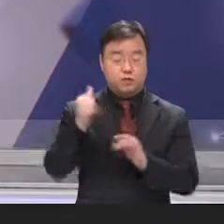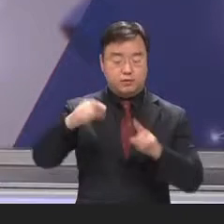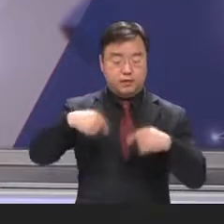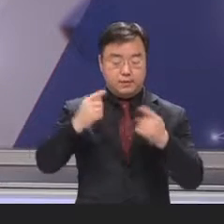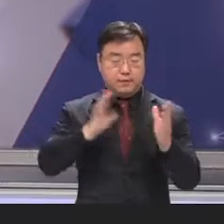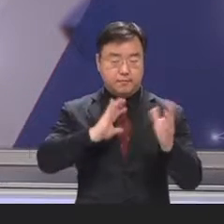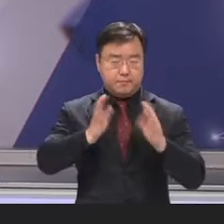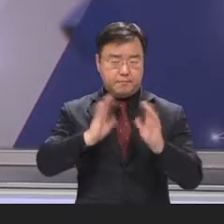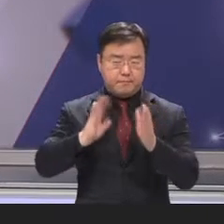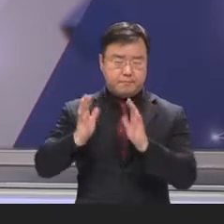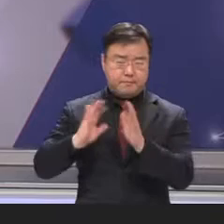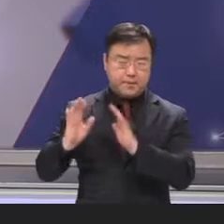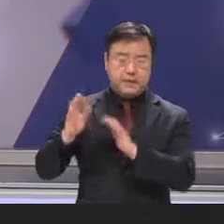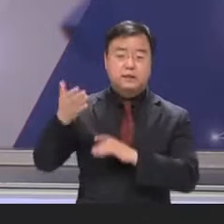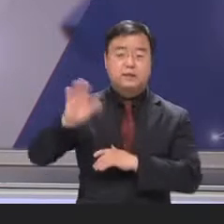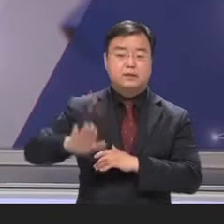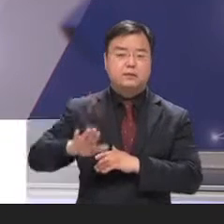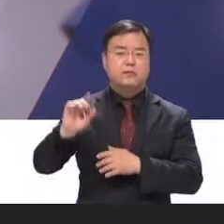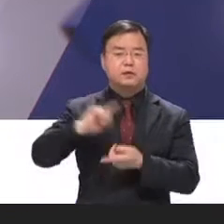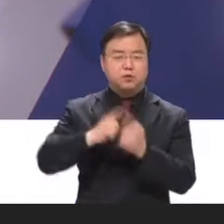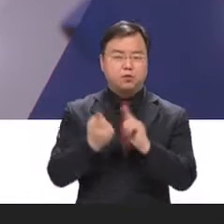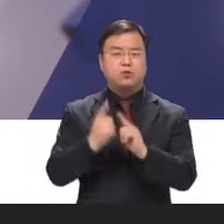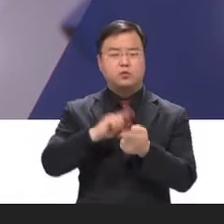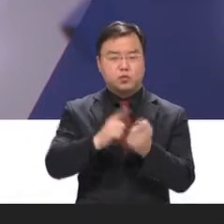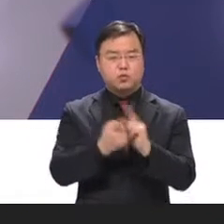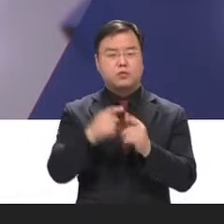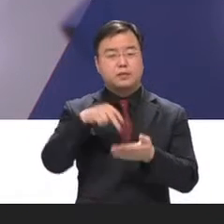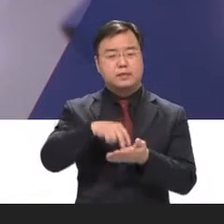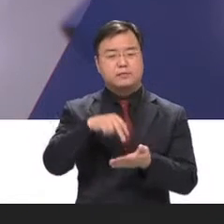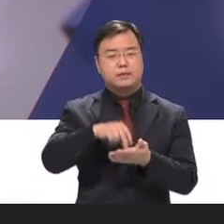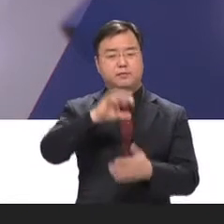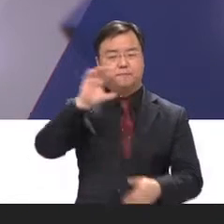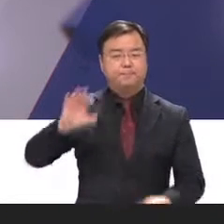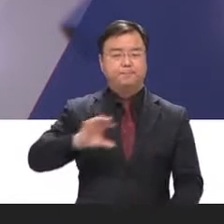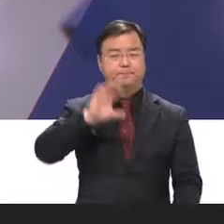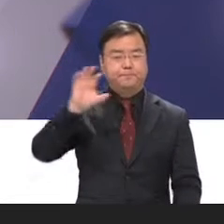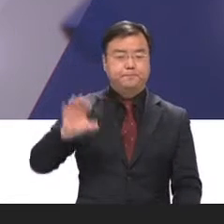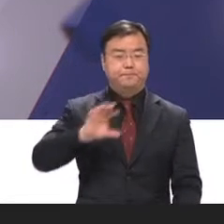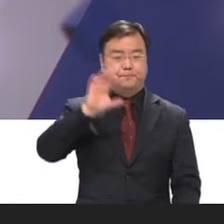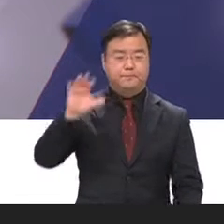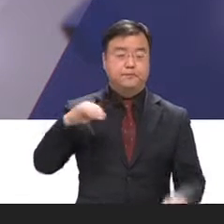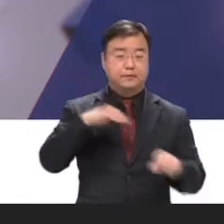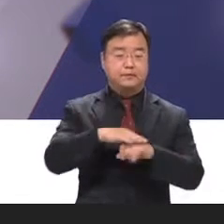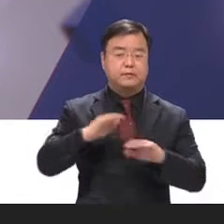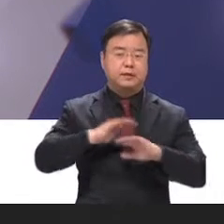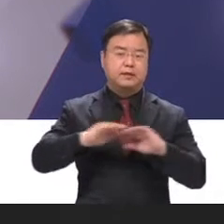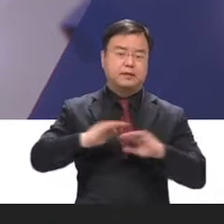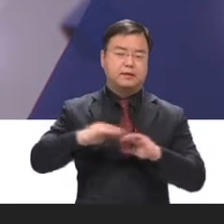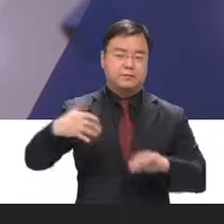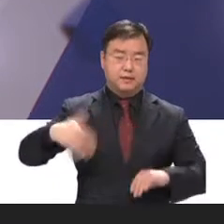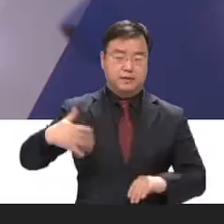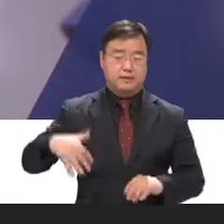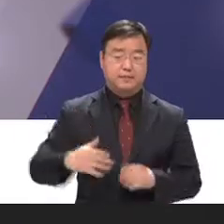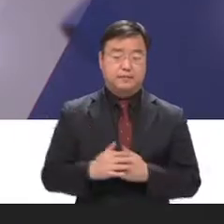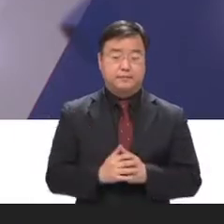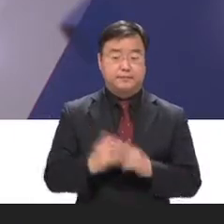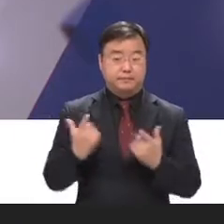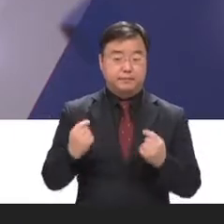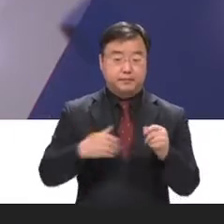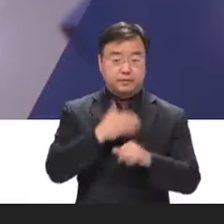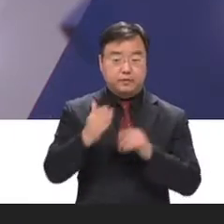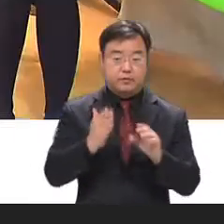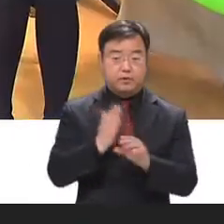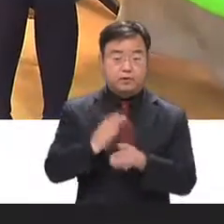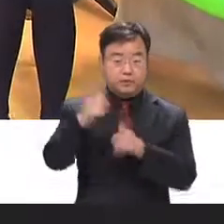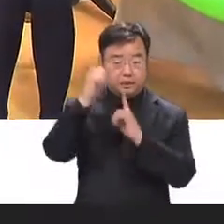했는데요 양측 모두 기존 입장만 재확인 하면서 아무런 해결점을 찾지 못하고 있습니다 4 이런 가운데 이준식